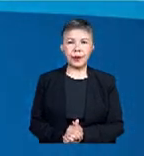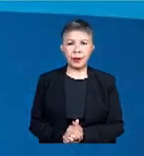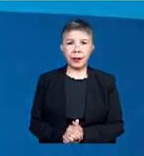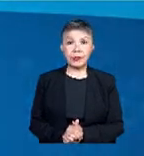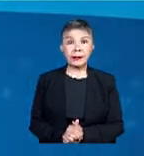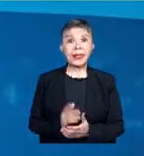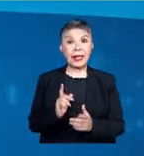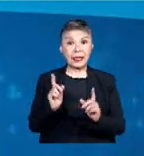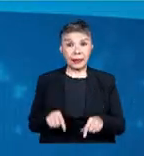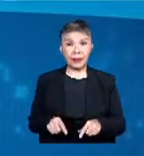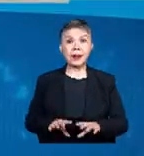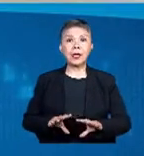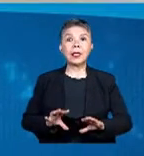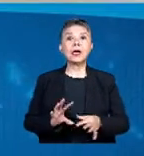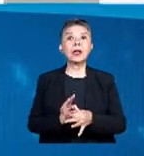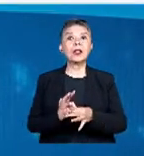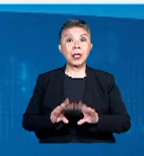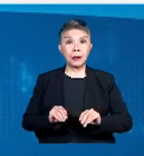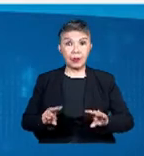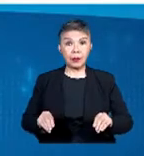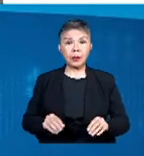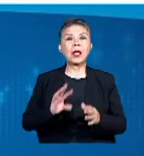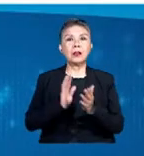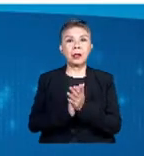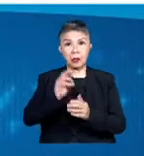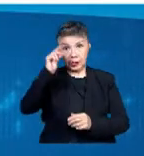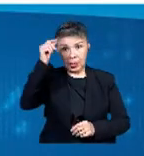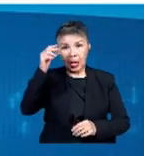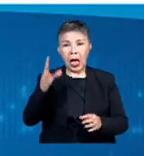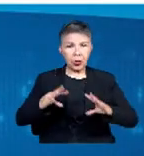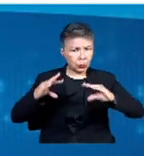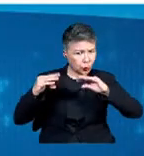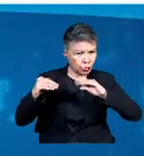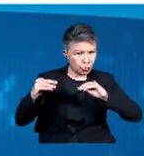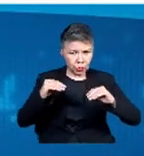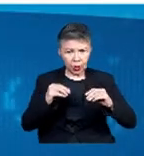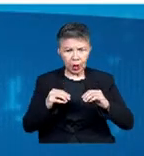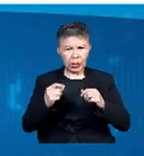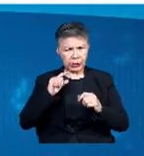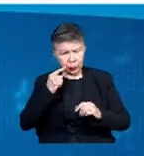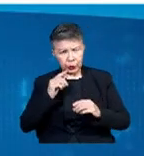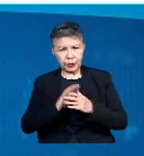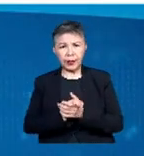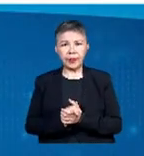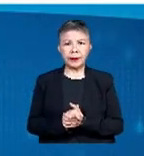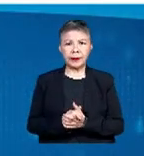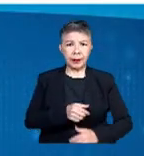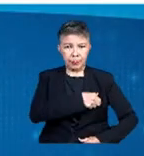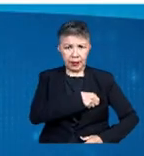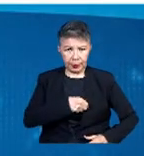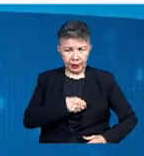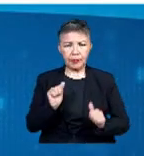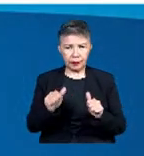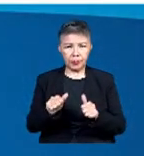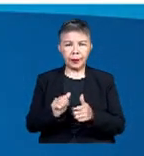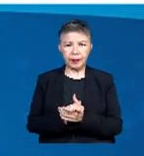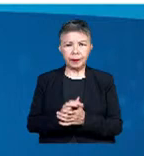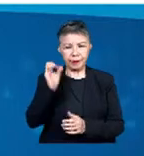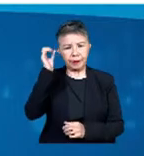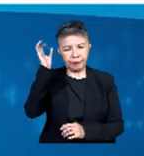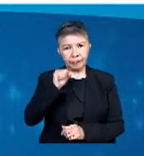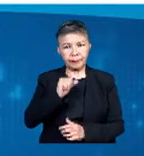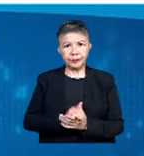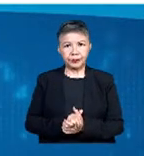Ya, artinya kerjasama kemudian rencana memang harus didiskusikan dengan NPC setempat ya, Pak Benhur. Ya.